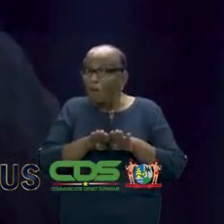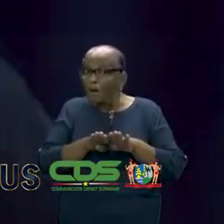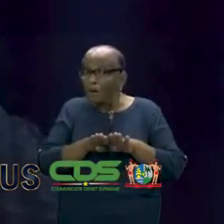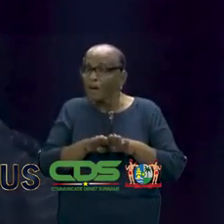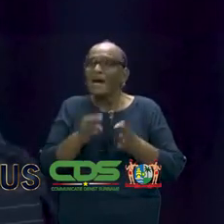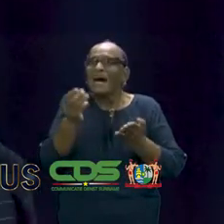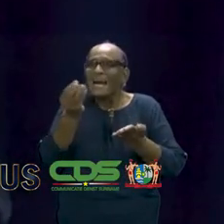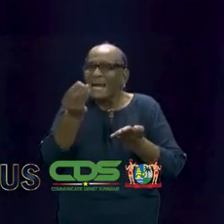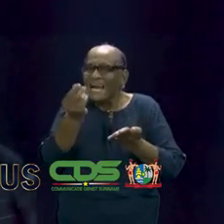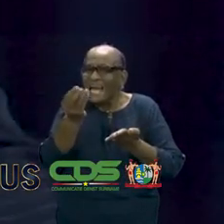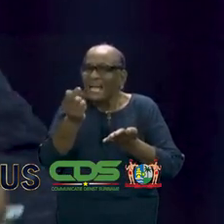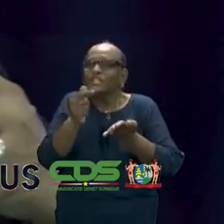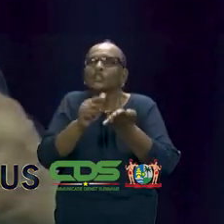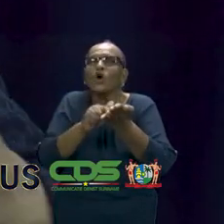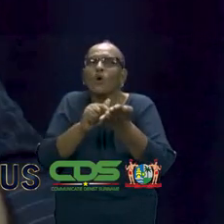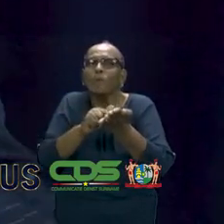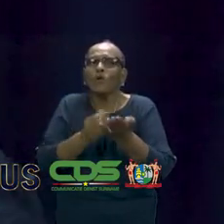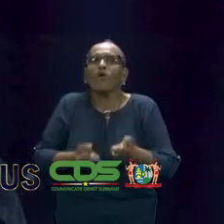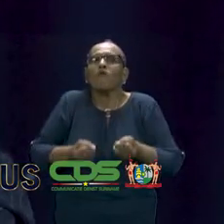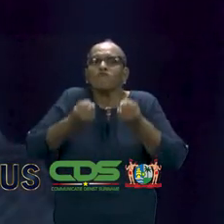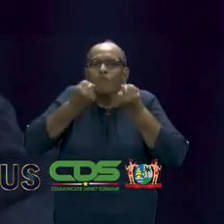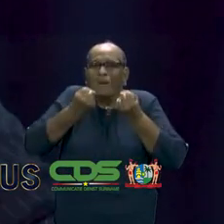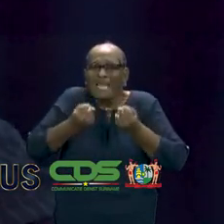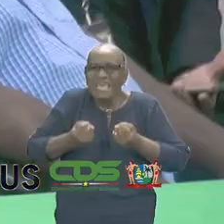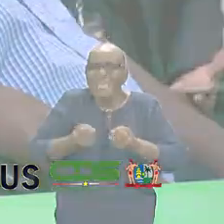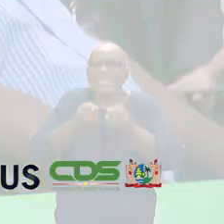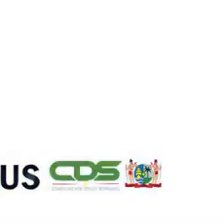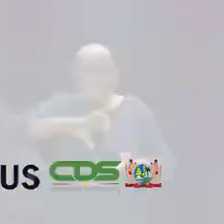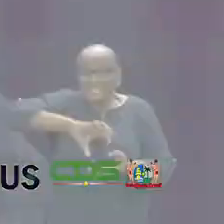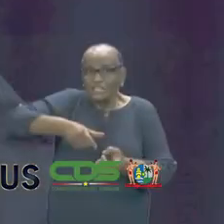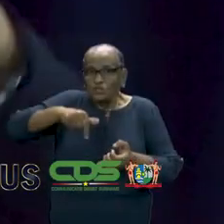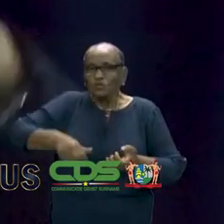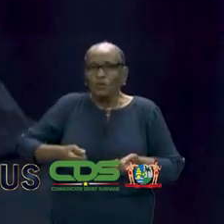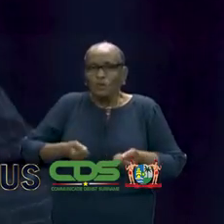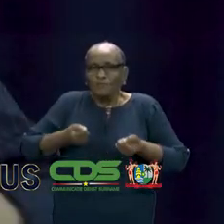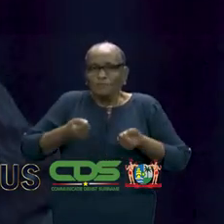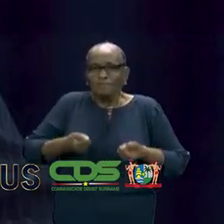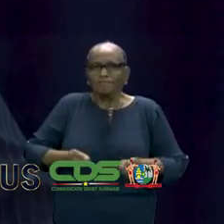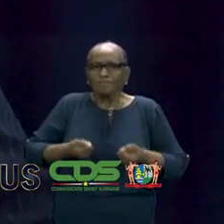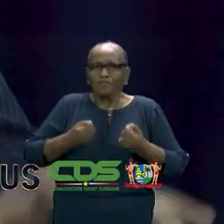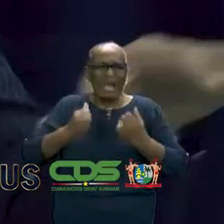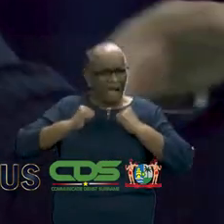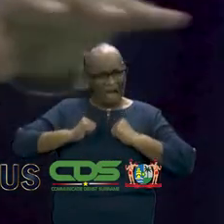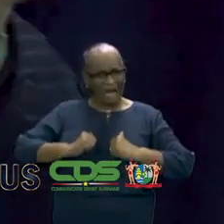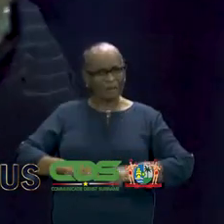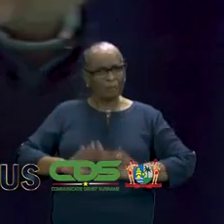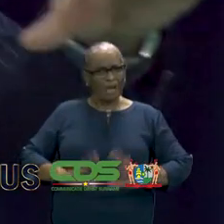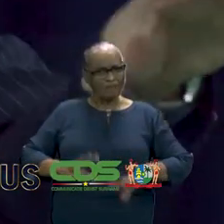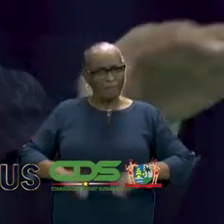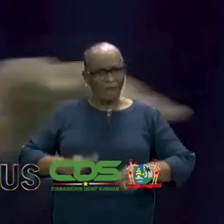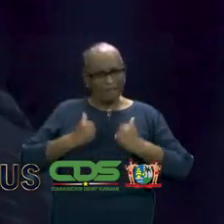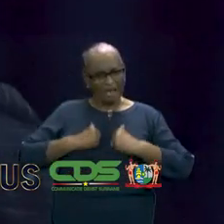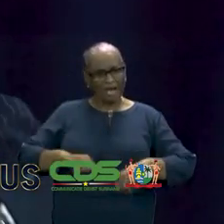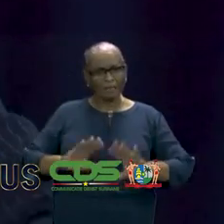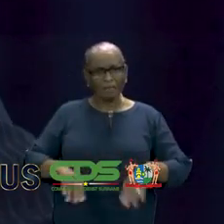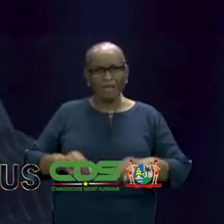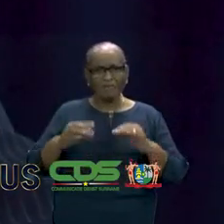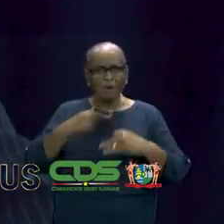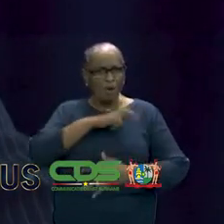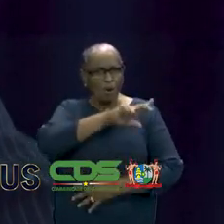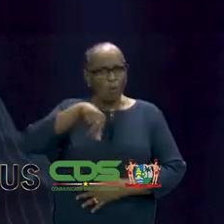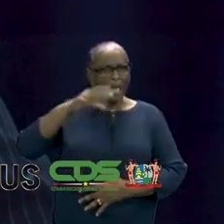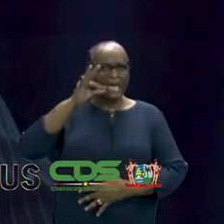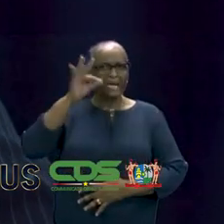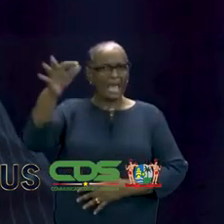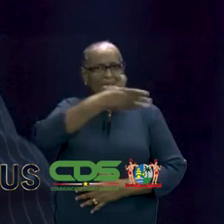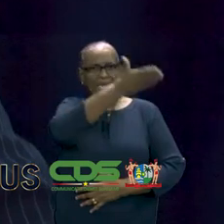geld gebruiken voor beheersing van die crisis nu. We kunnen niet in armoede leven terwijl er zoveel rijkdommen daar zijn. En daarom